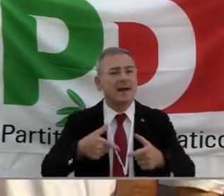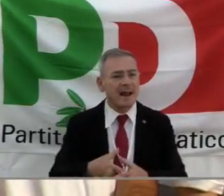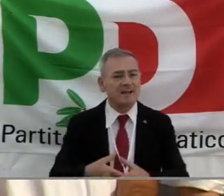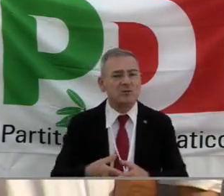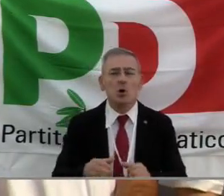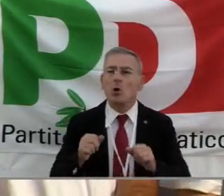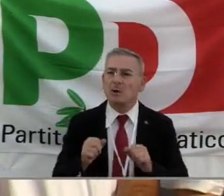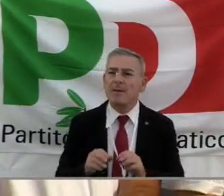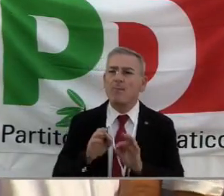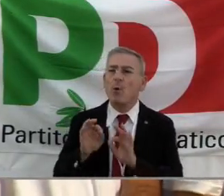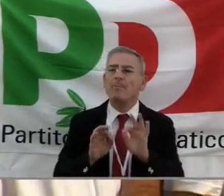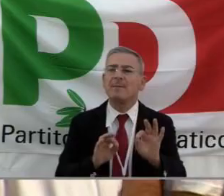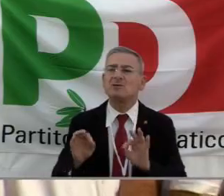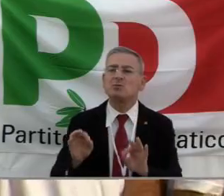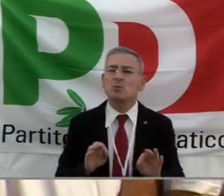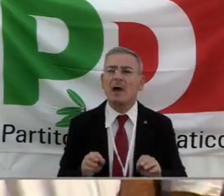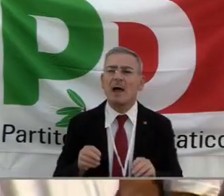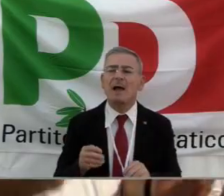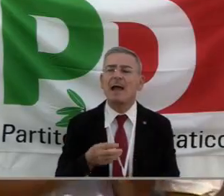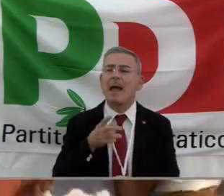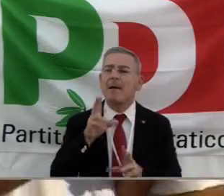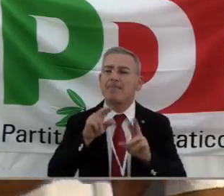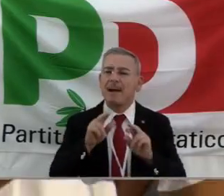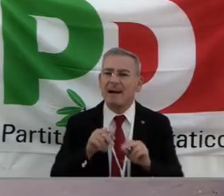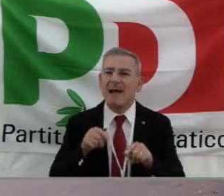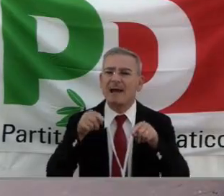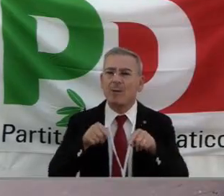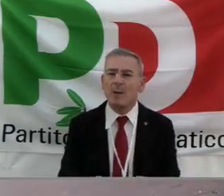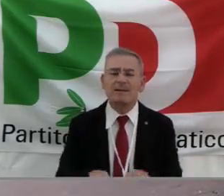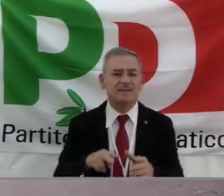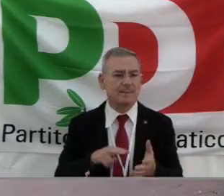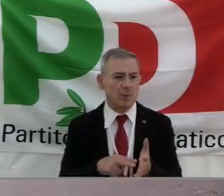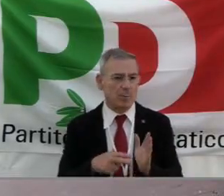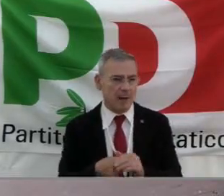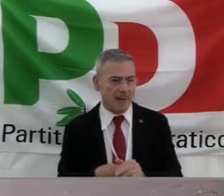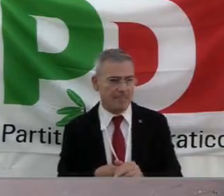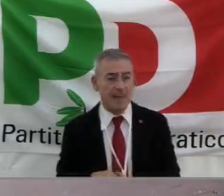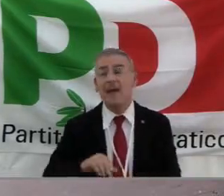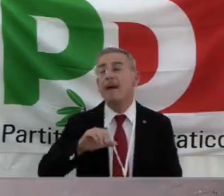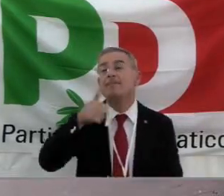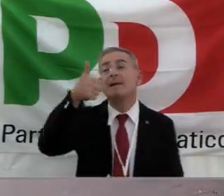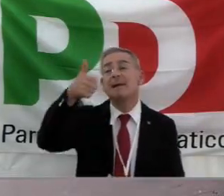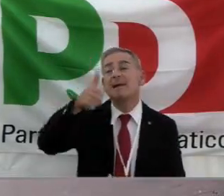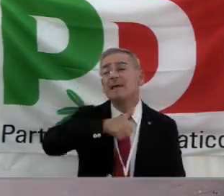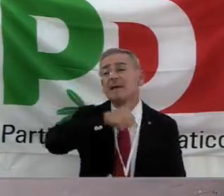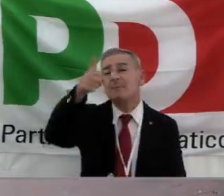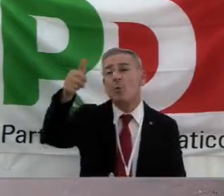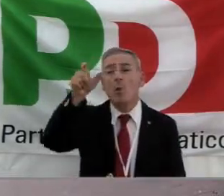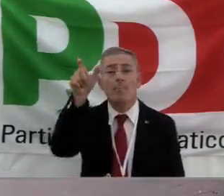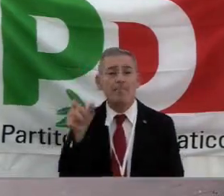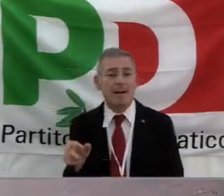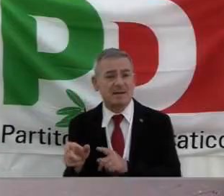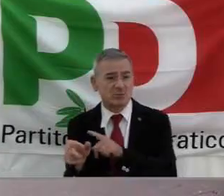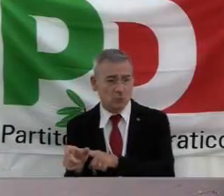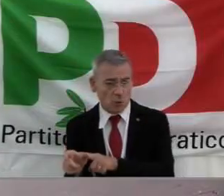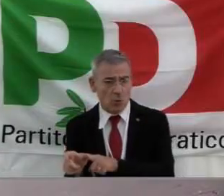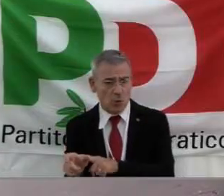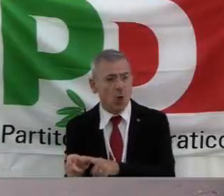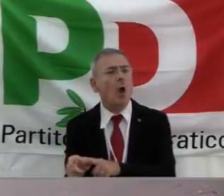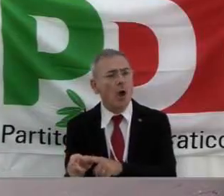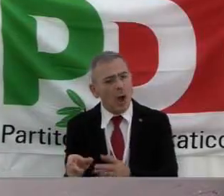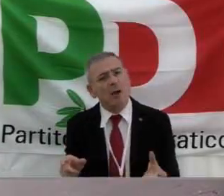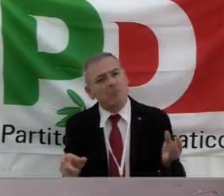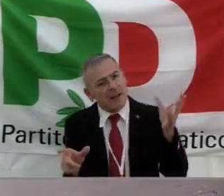si misuri con queste questioni. Prima delle persone. Certo anche con